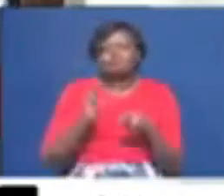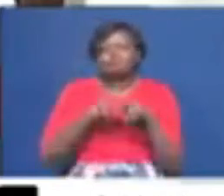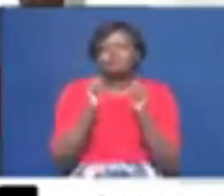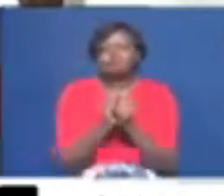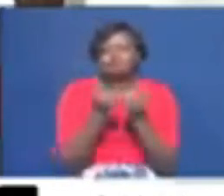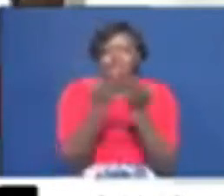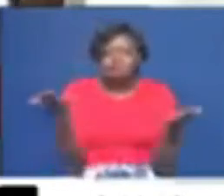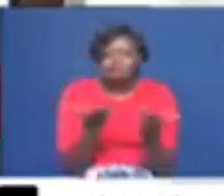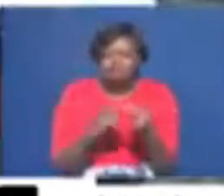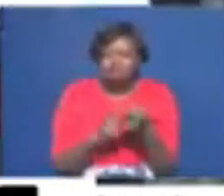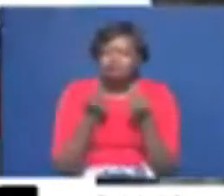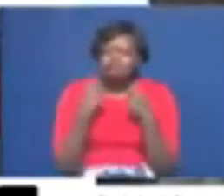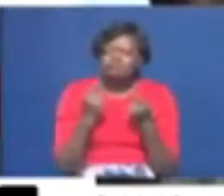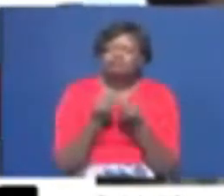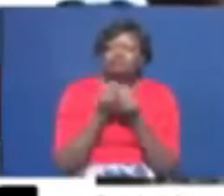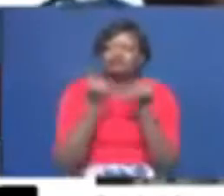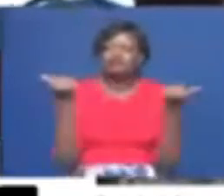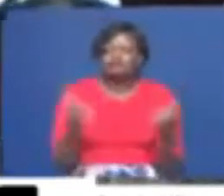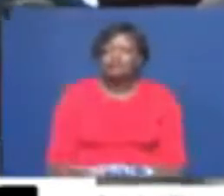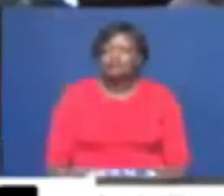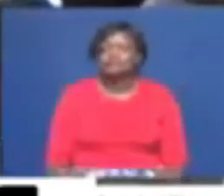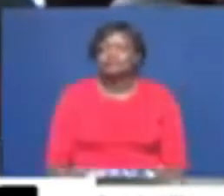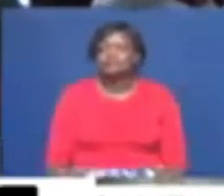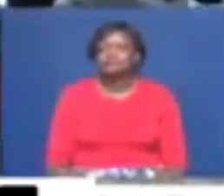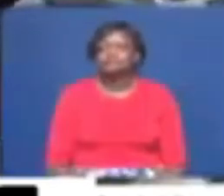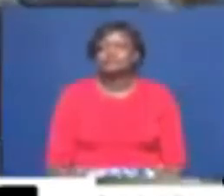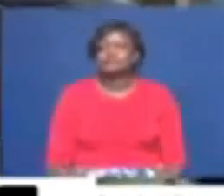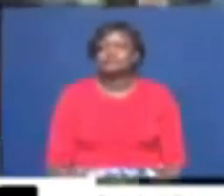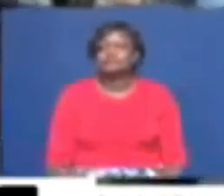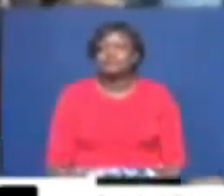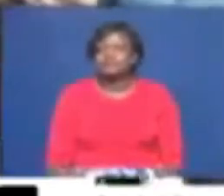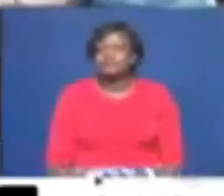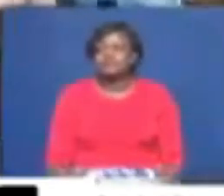mkajaribu kutatua. Juni Karisa Mbele from Mombasa County.